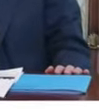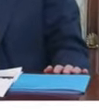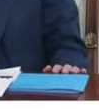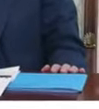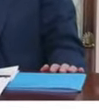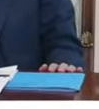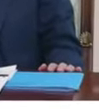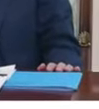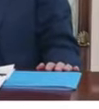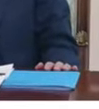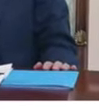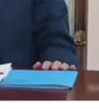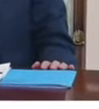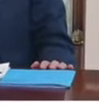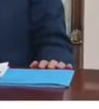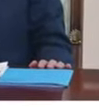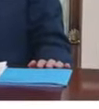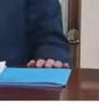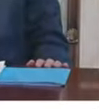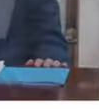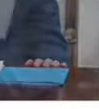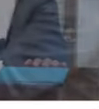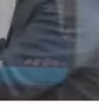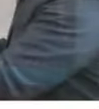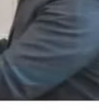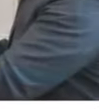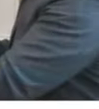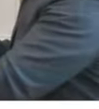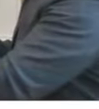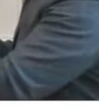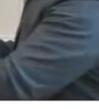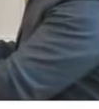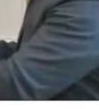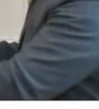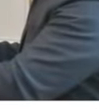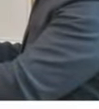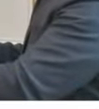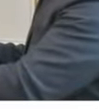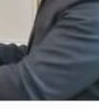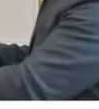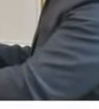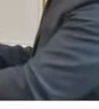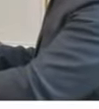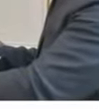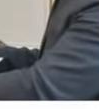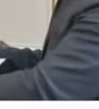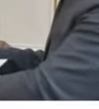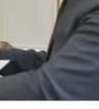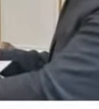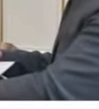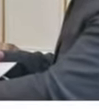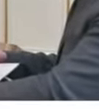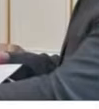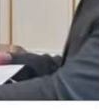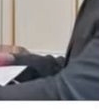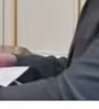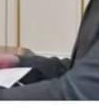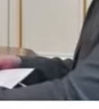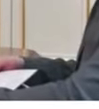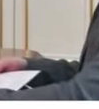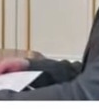услуг, развитии телекоммуникационной инфраструктуры, инновационной экосистемы и человеческого капитала, оцифровке отраслей экономики.